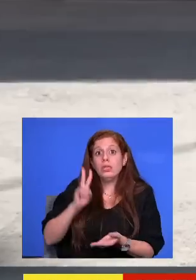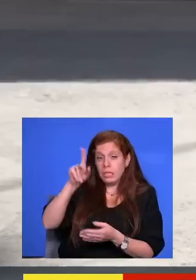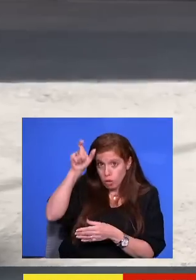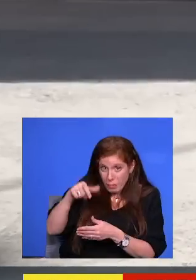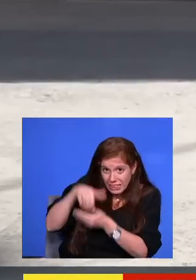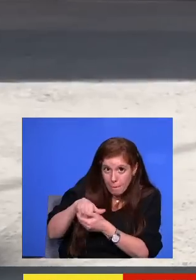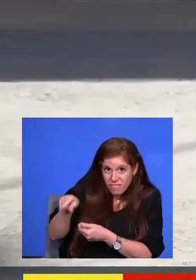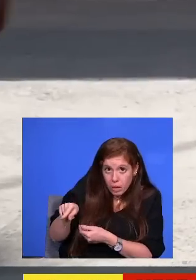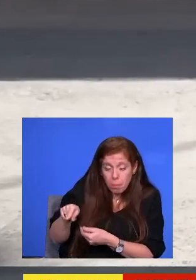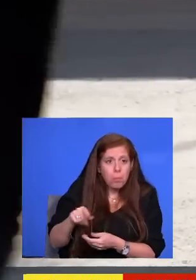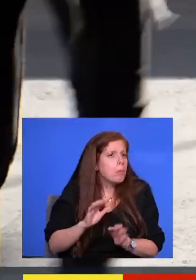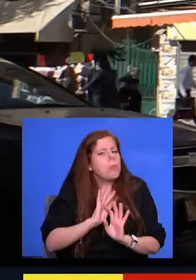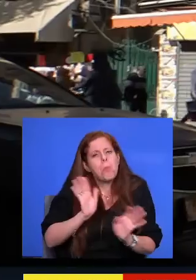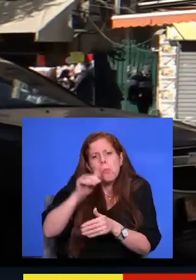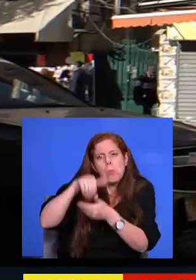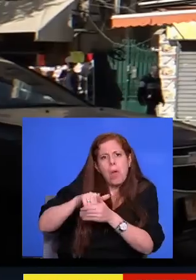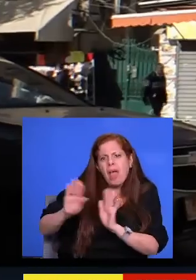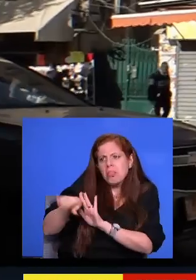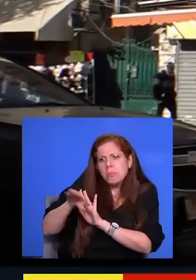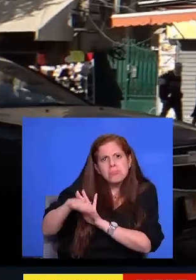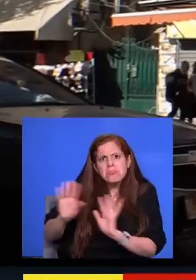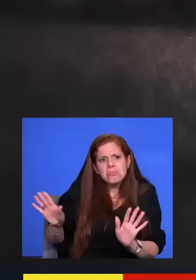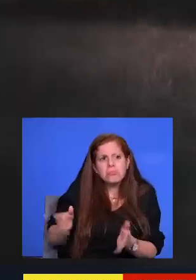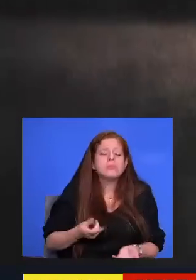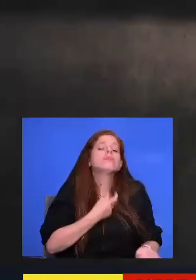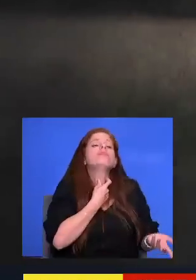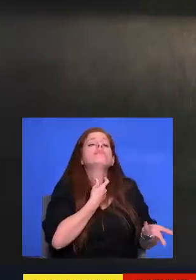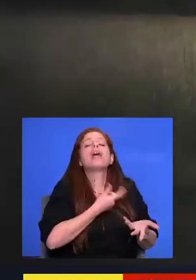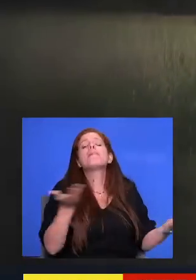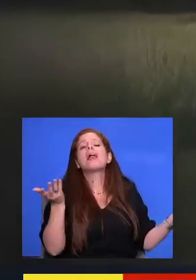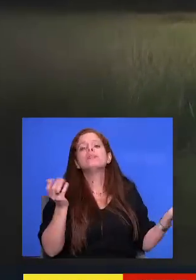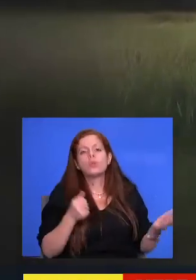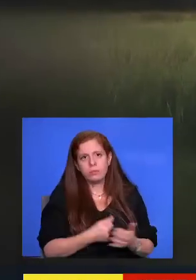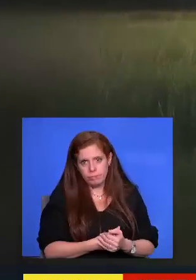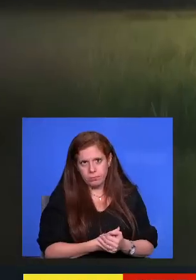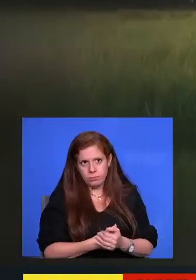בפנים? לא, אין שם בן אדם בפנים. אין מה לעשות.